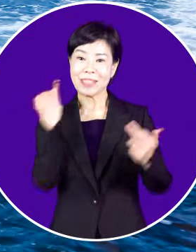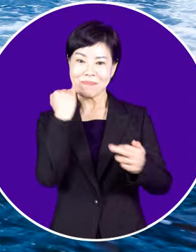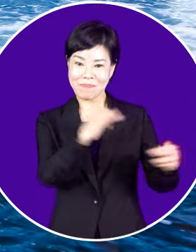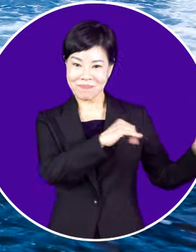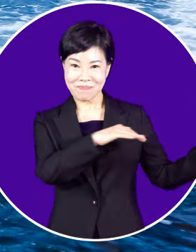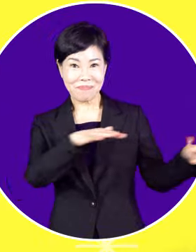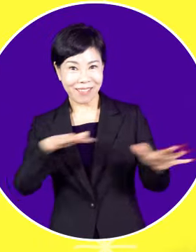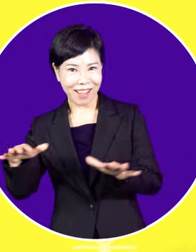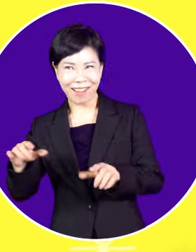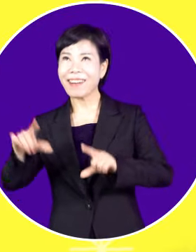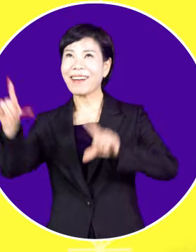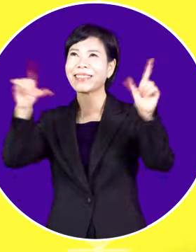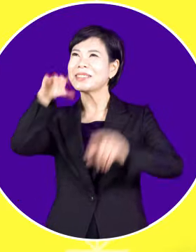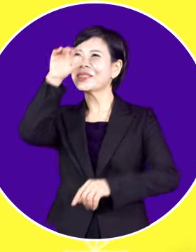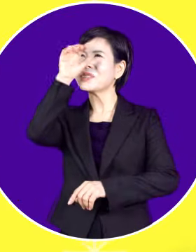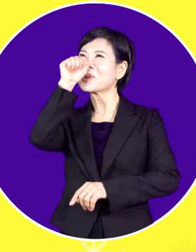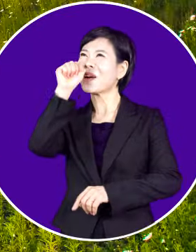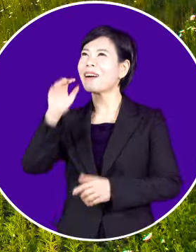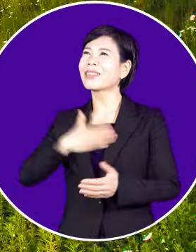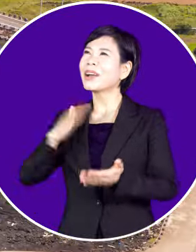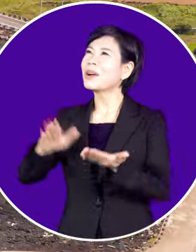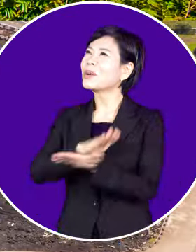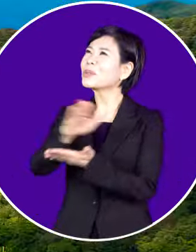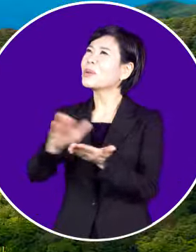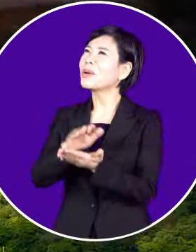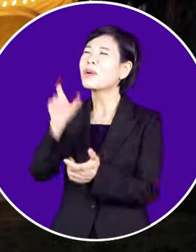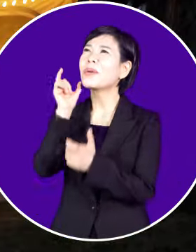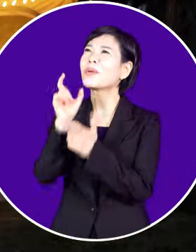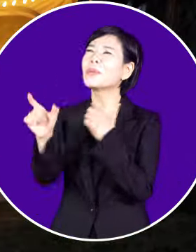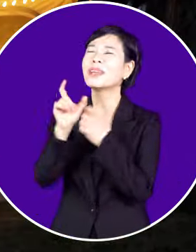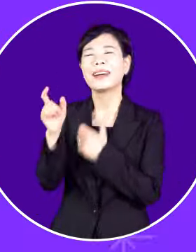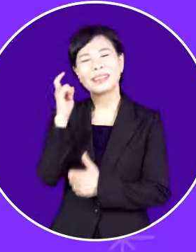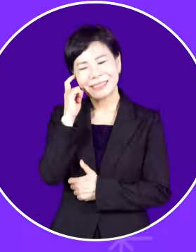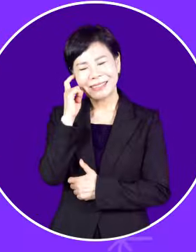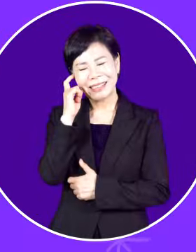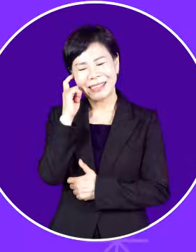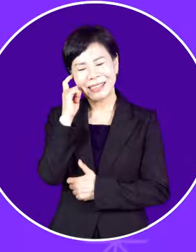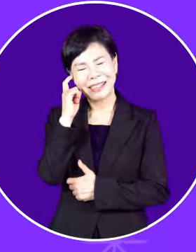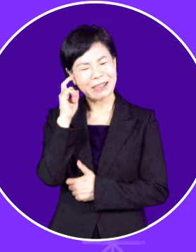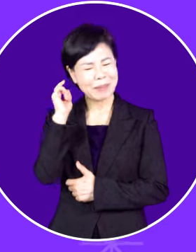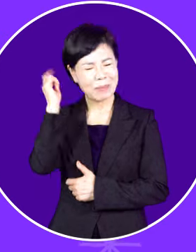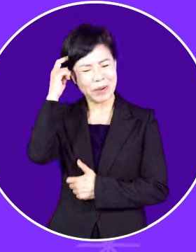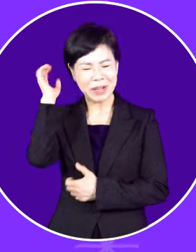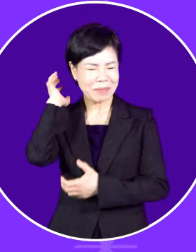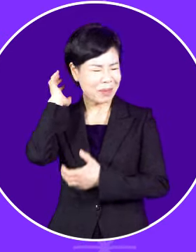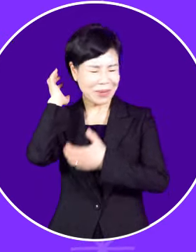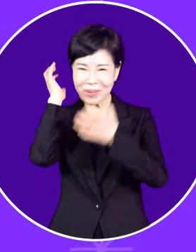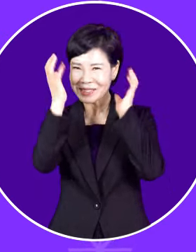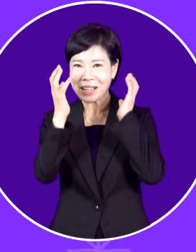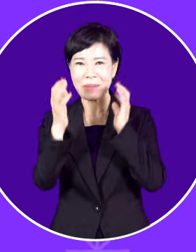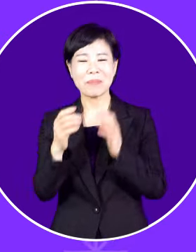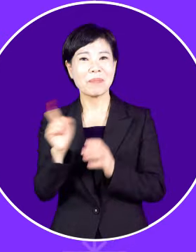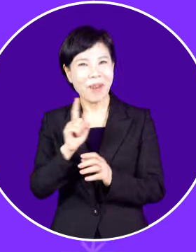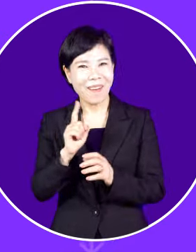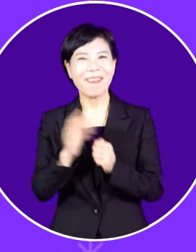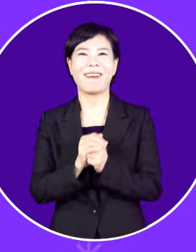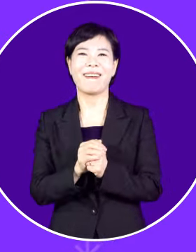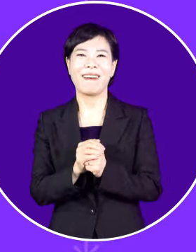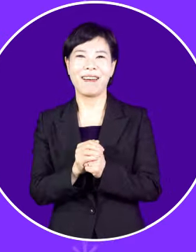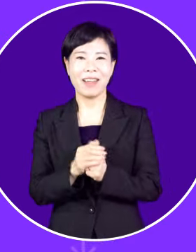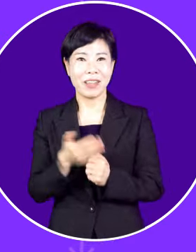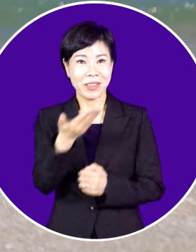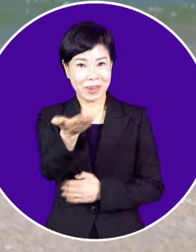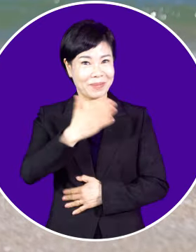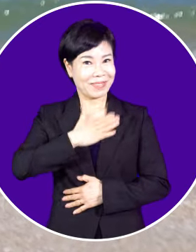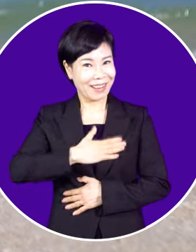산대 바다. 날씨도 좋은데 어디로 놀러 갈지 고민될 때 항상 우리를 고민하게 만드는 원조 밸런스